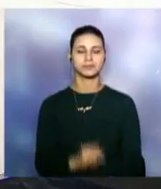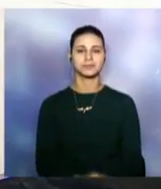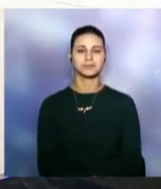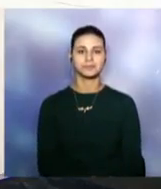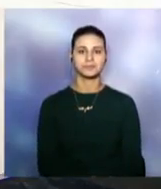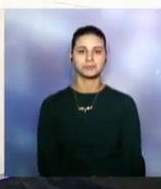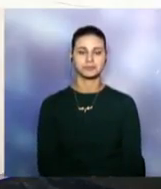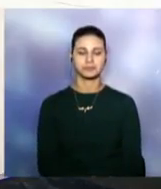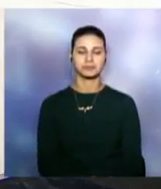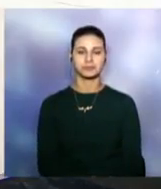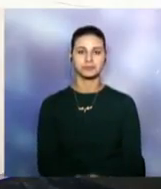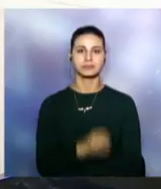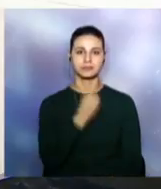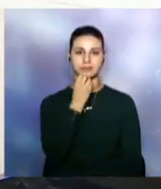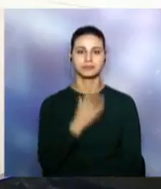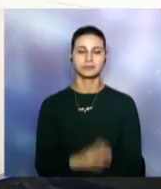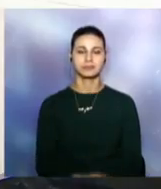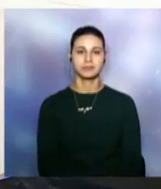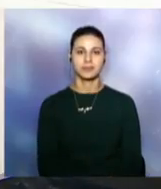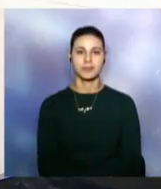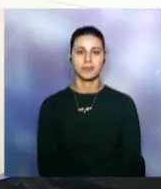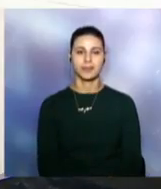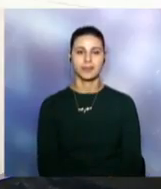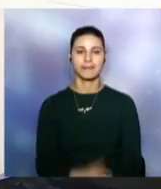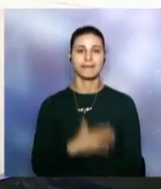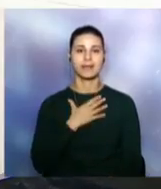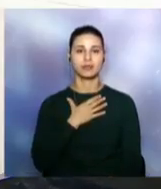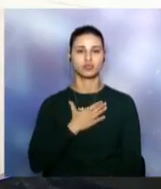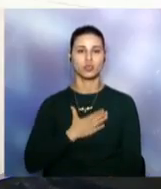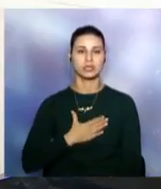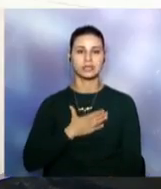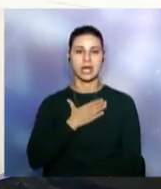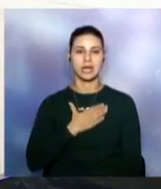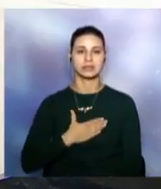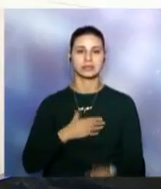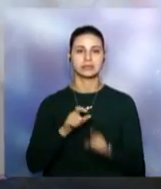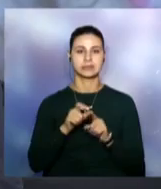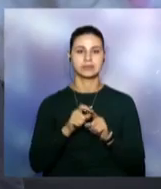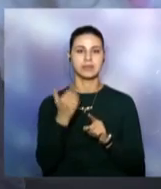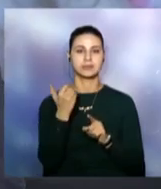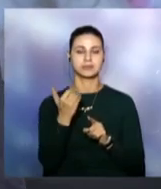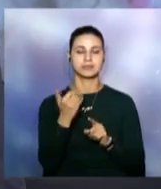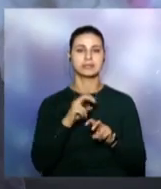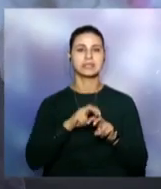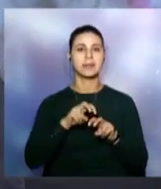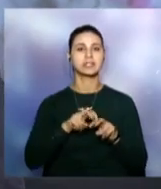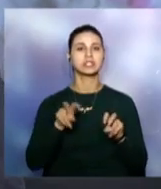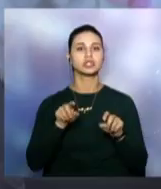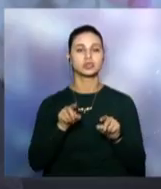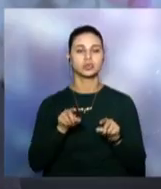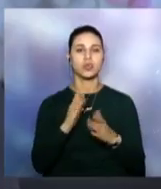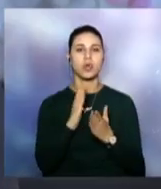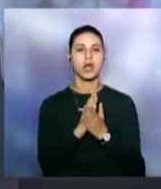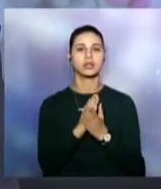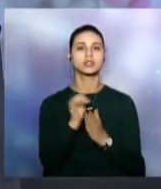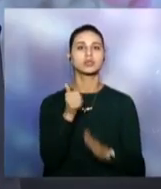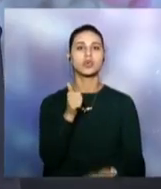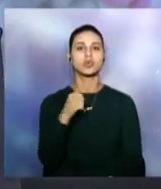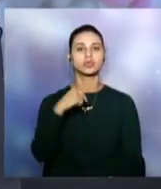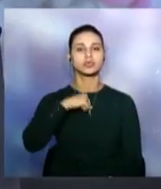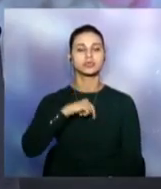სისხლძარღვიდან? ეს იგი. დიახ. შუა საყარი, ანუ მედიასტინური სამედიცინო ენაზე, მდებარეობს შემდეგი, შედგება